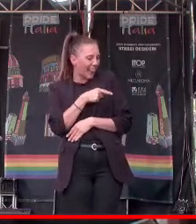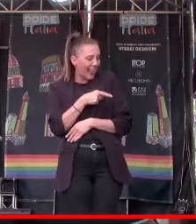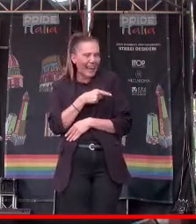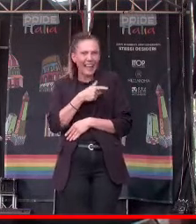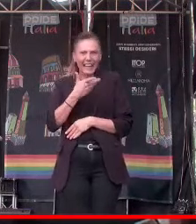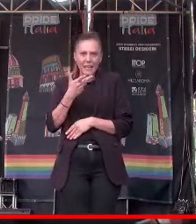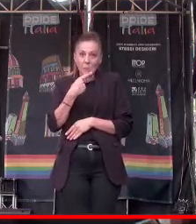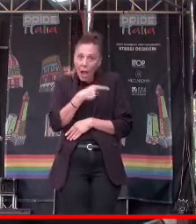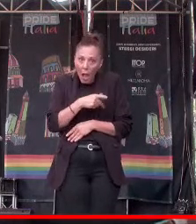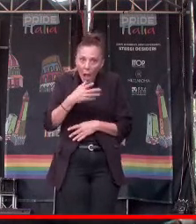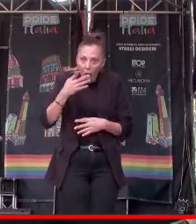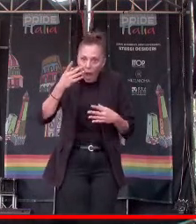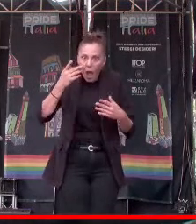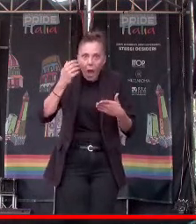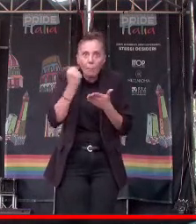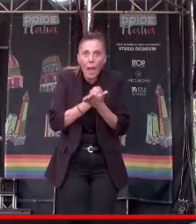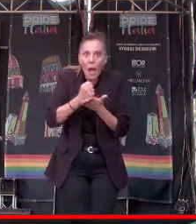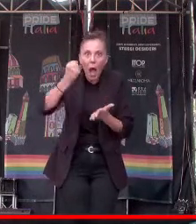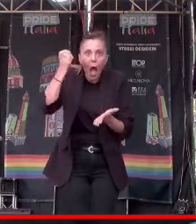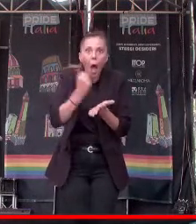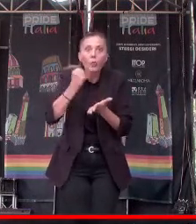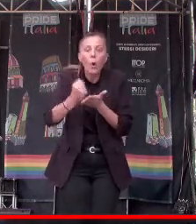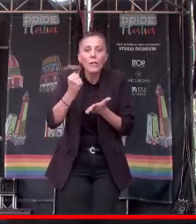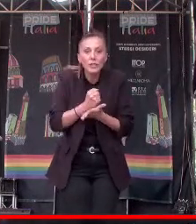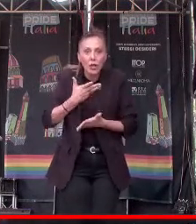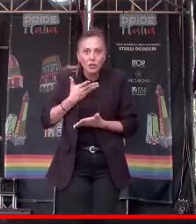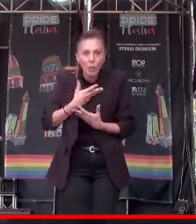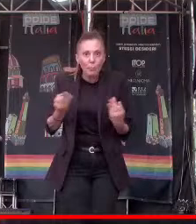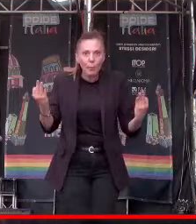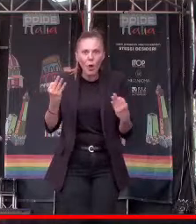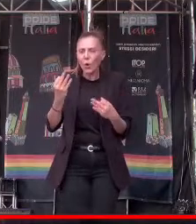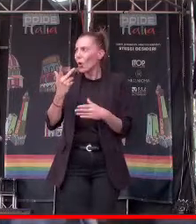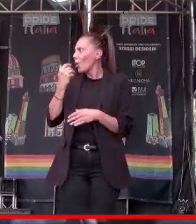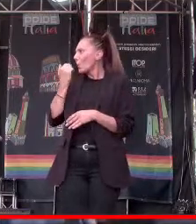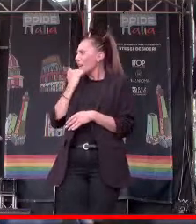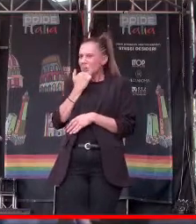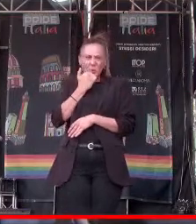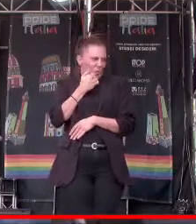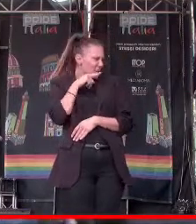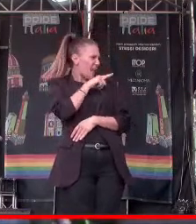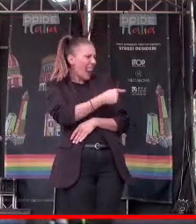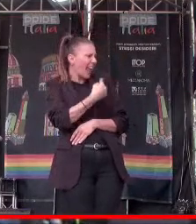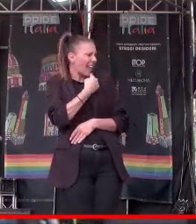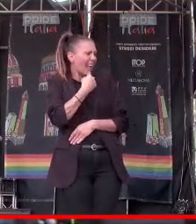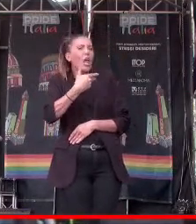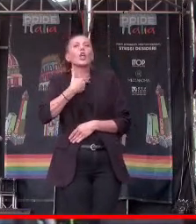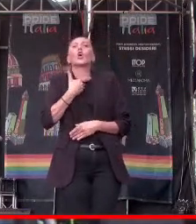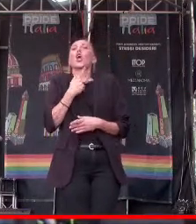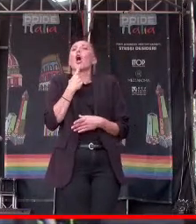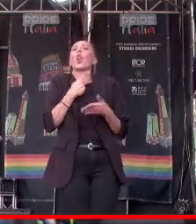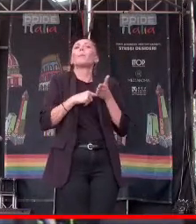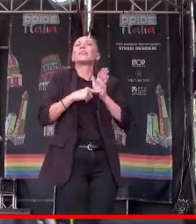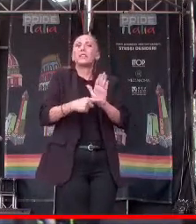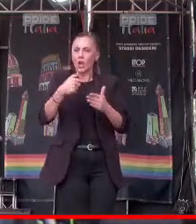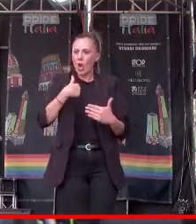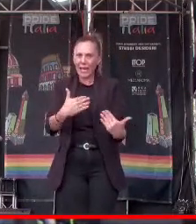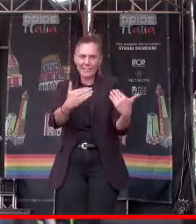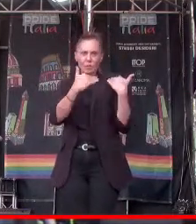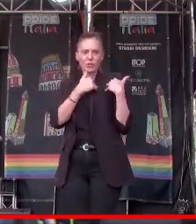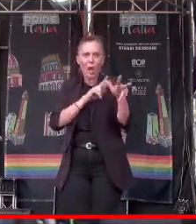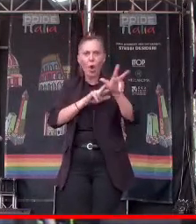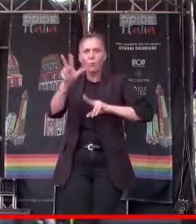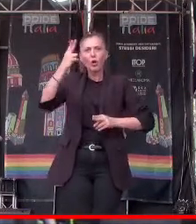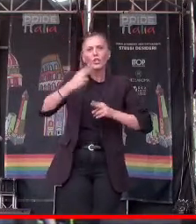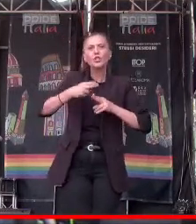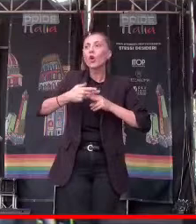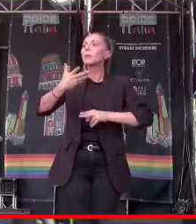ma è omologato questo trapiccolo? Ma lei che, lei poi chi è? Scusi, mi faccia capire. Ma chi è lei? Io come sono una presentatrice. Io sono responsabile del comune di Roma che stiamo a fare. C'è